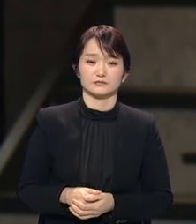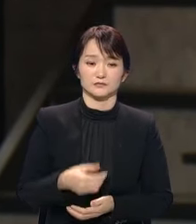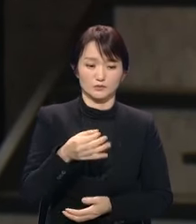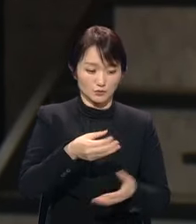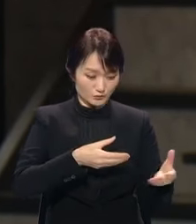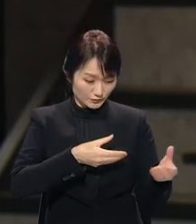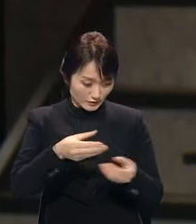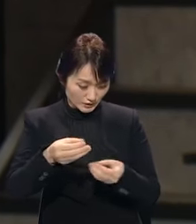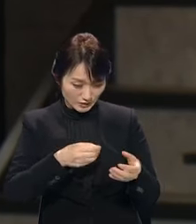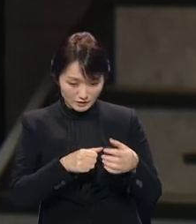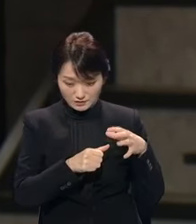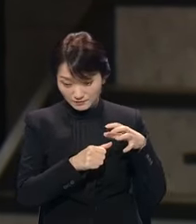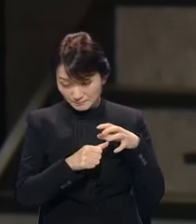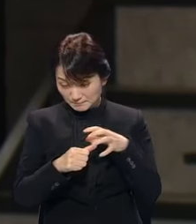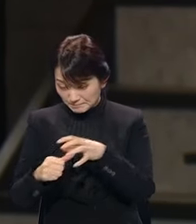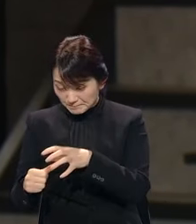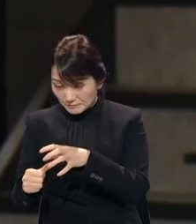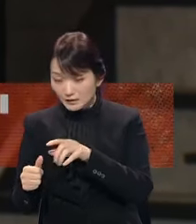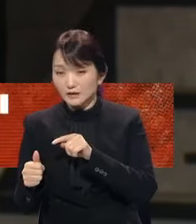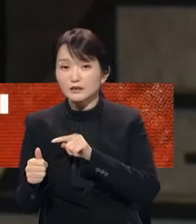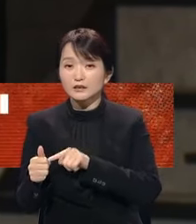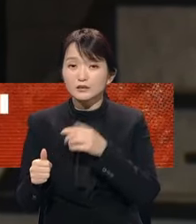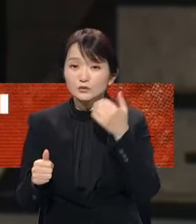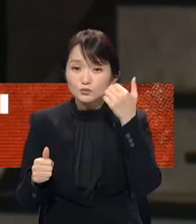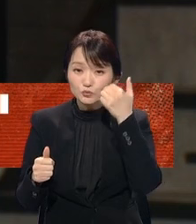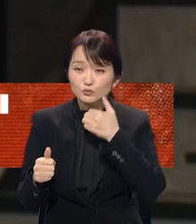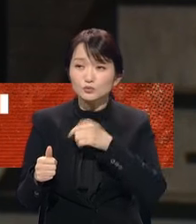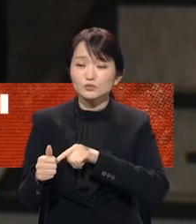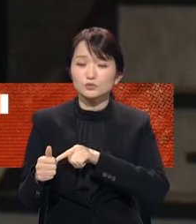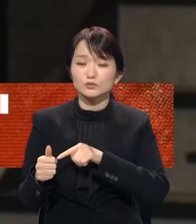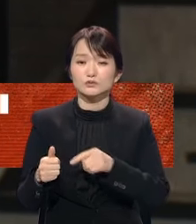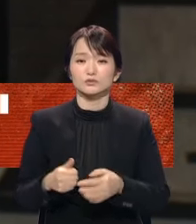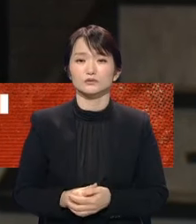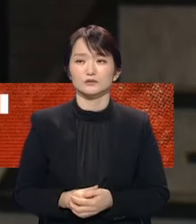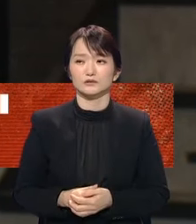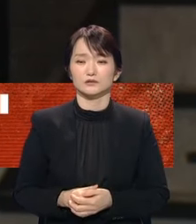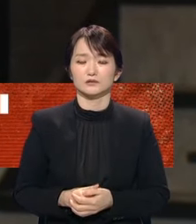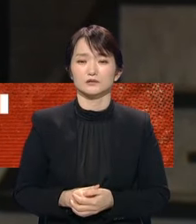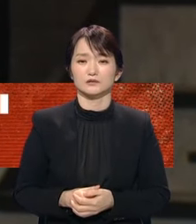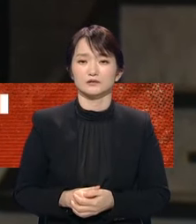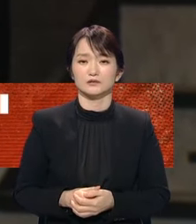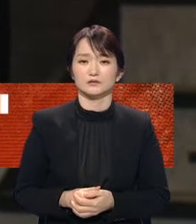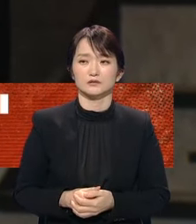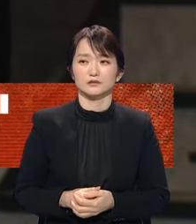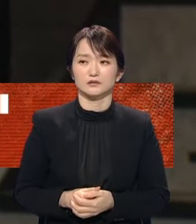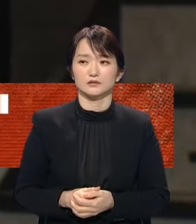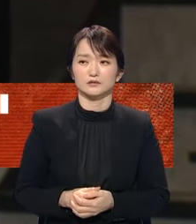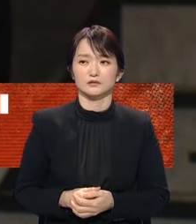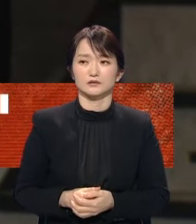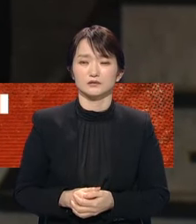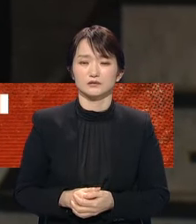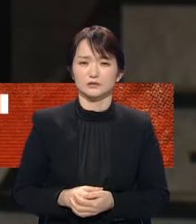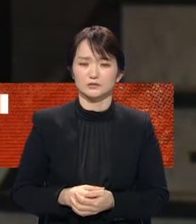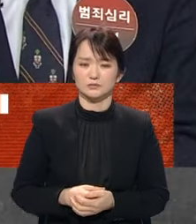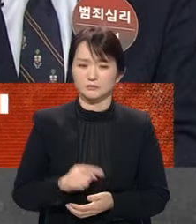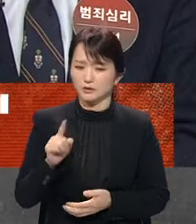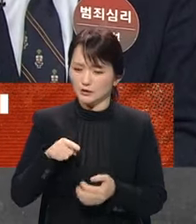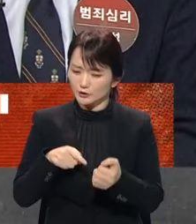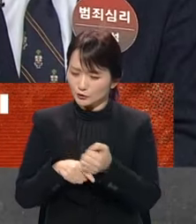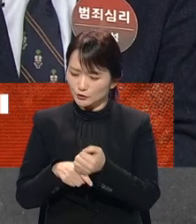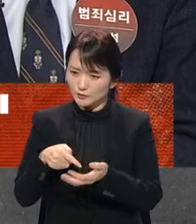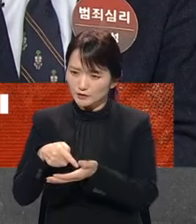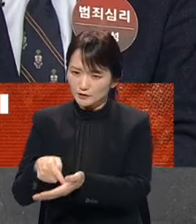압박을 당하는 그런 상황이었기 때문에 누구든지 자기에게 조금이라도 뭔가 이유만 대주면은 공격을 할